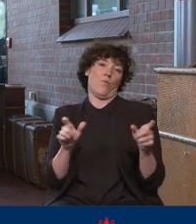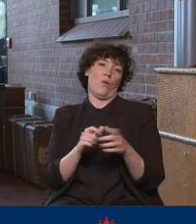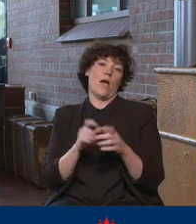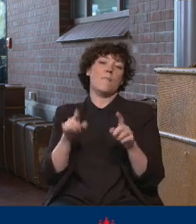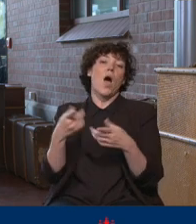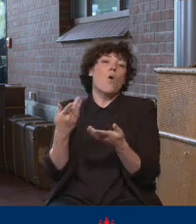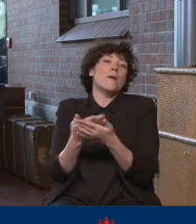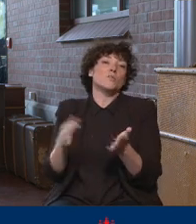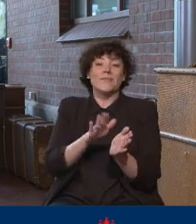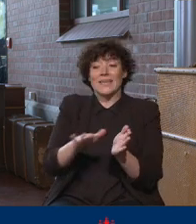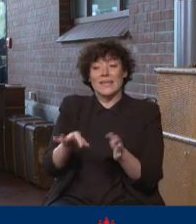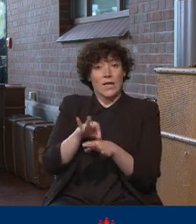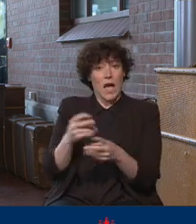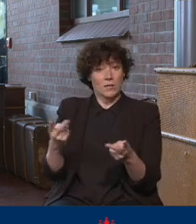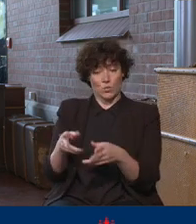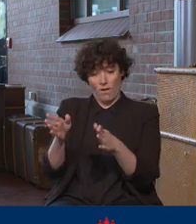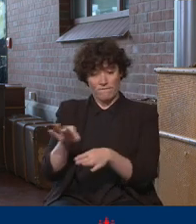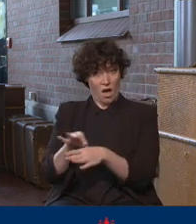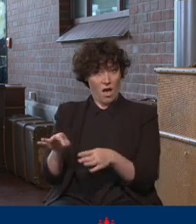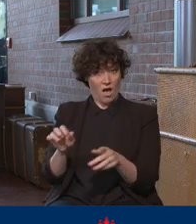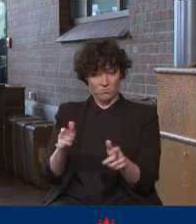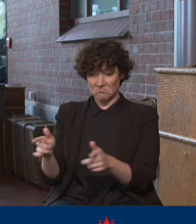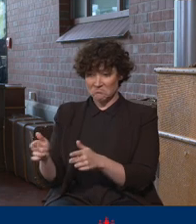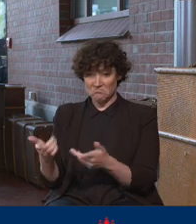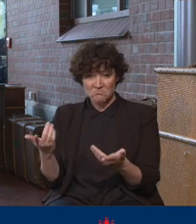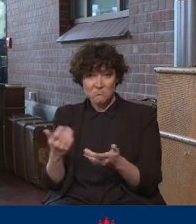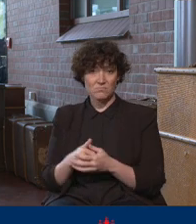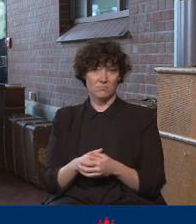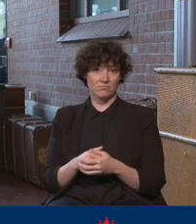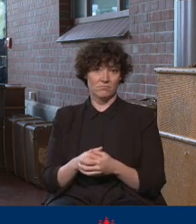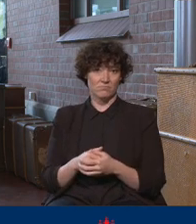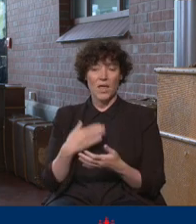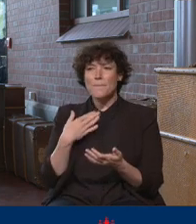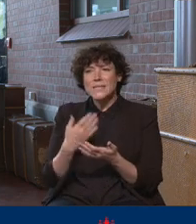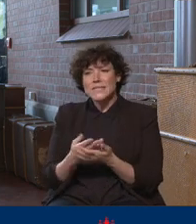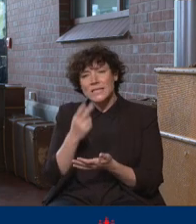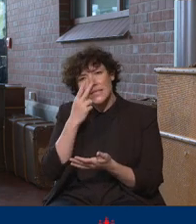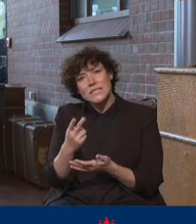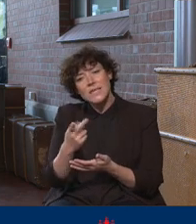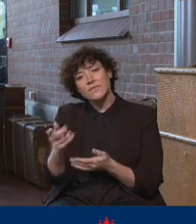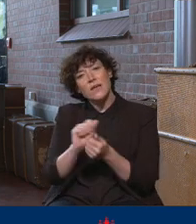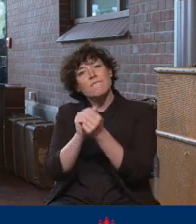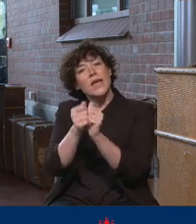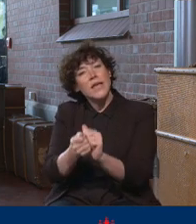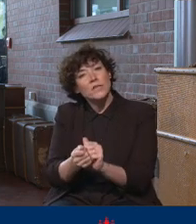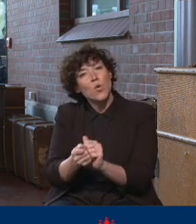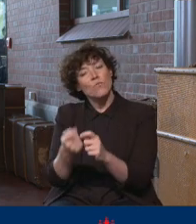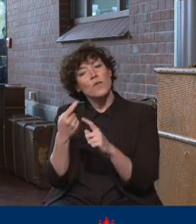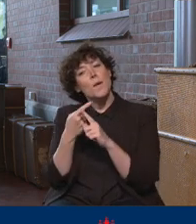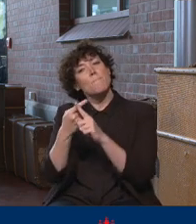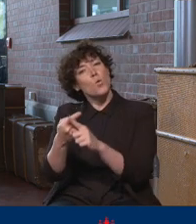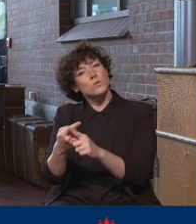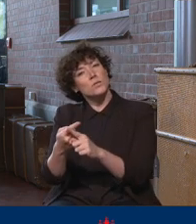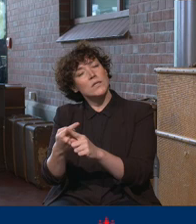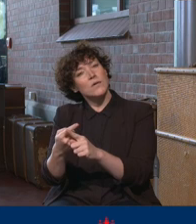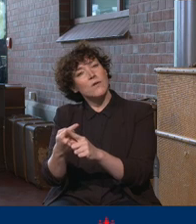ich sehe im moment noch nicht wie sich die veränderungen die jetzt angedacht sind positiv auf den stadtteil auswirkungen aber wir